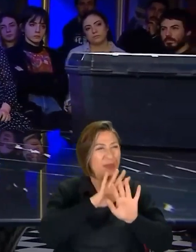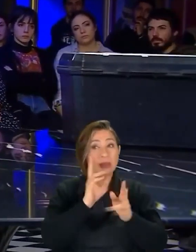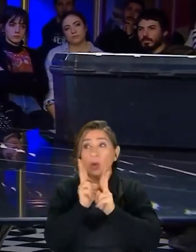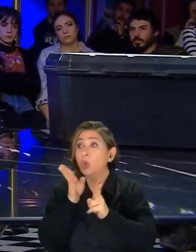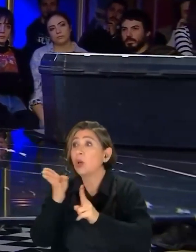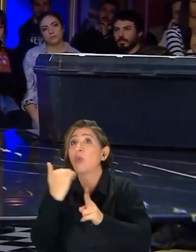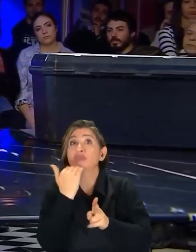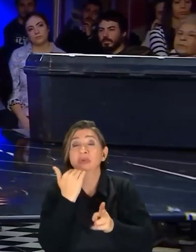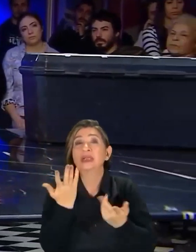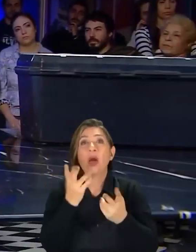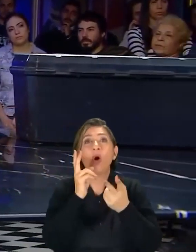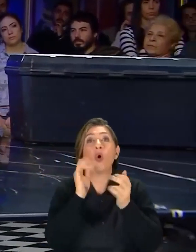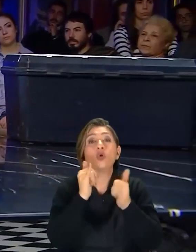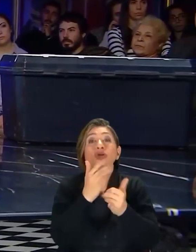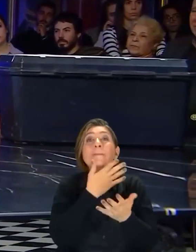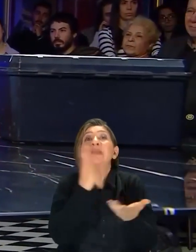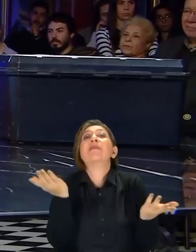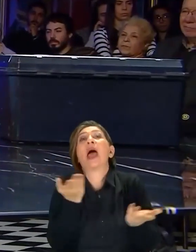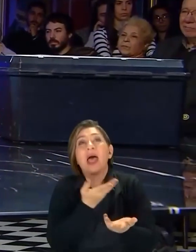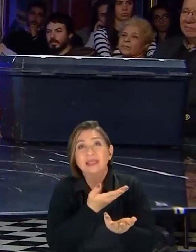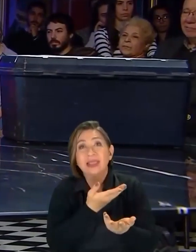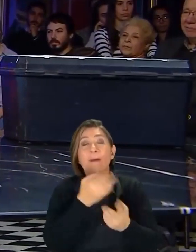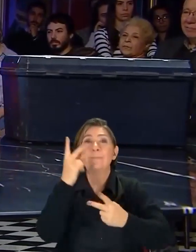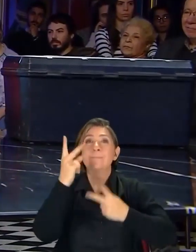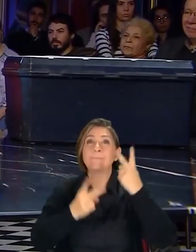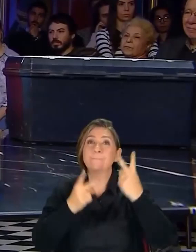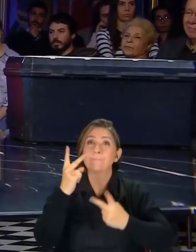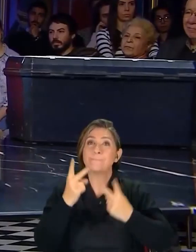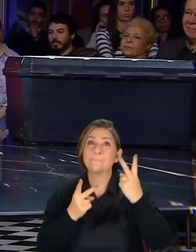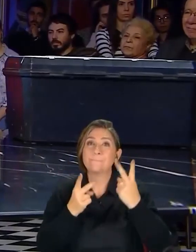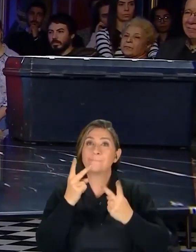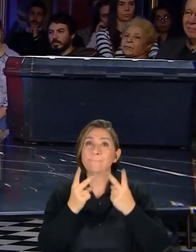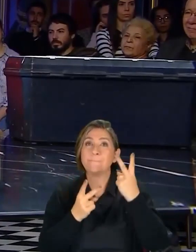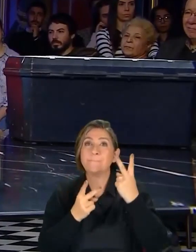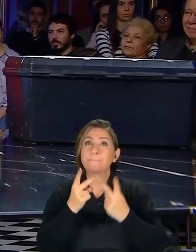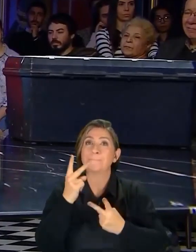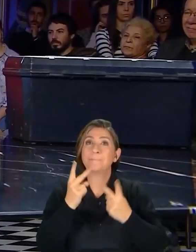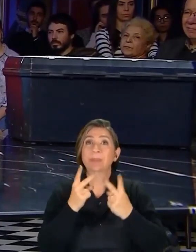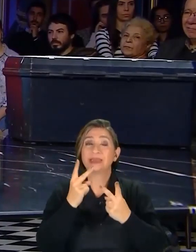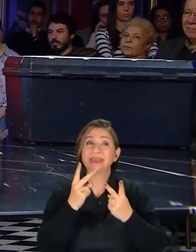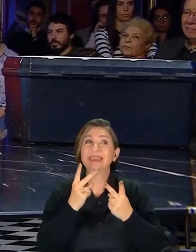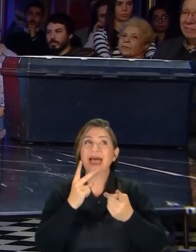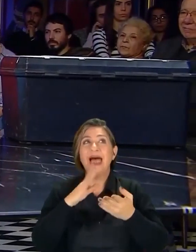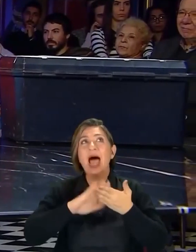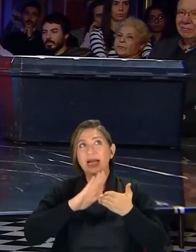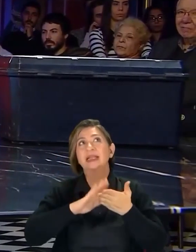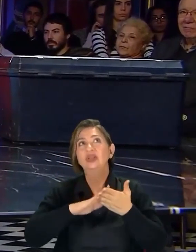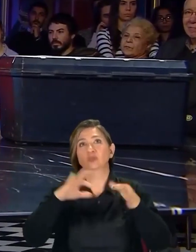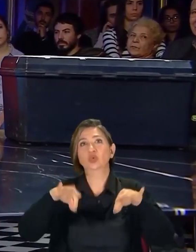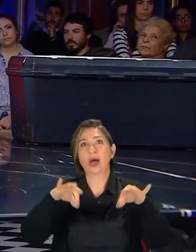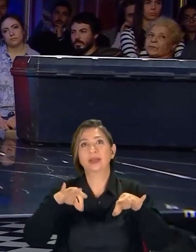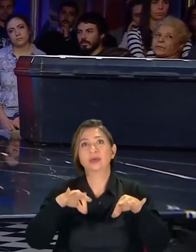olan Çünkü oyunculuğa kanalize olmayan bazı Eee meslektaşlarım şu andaki